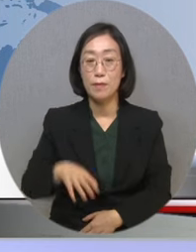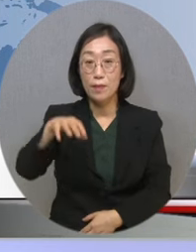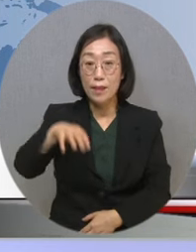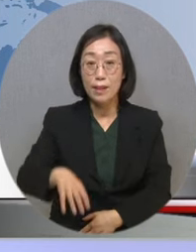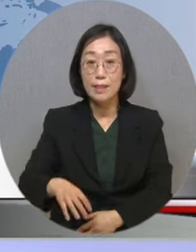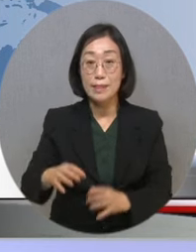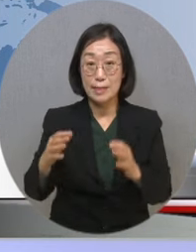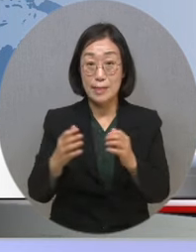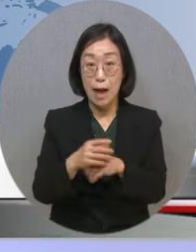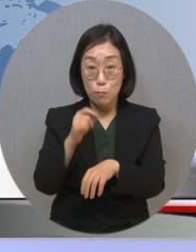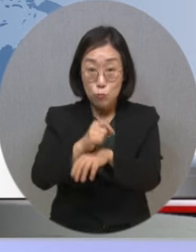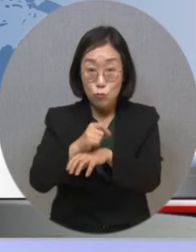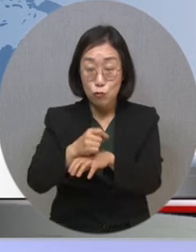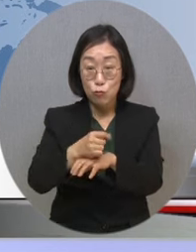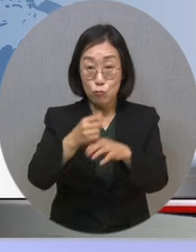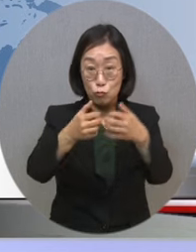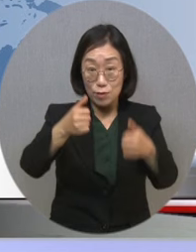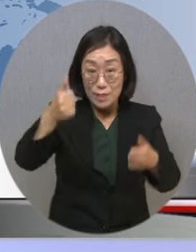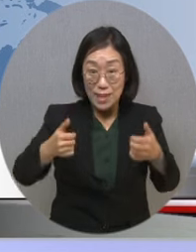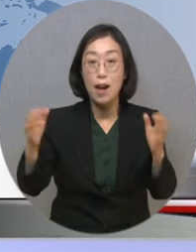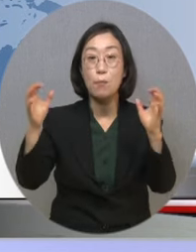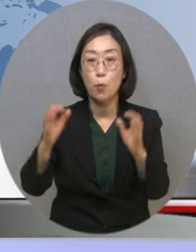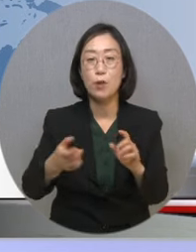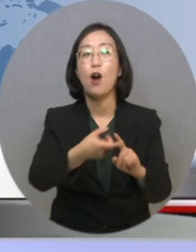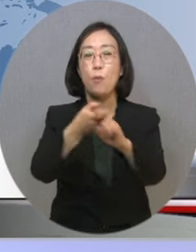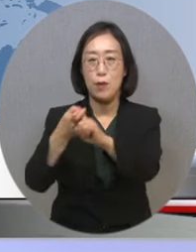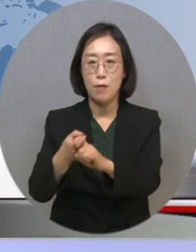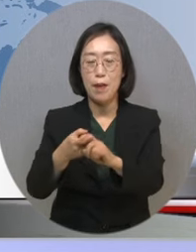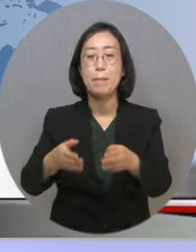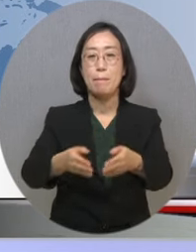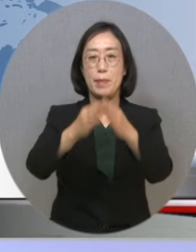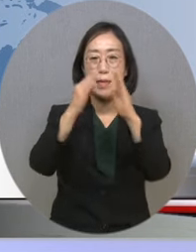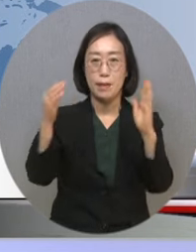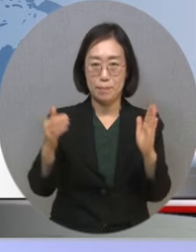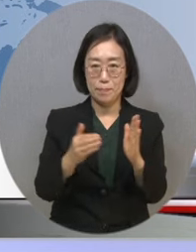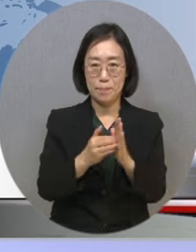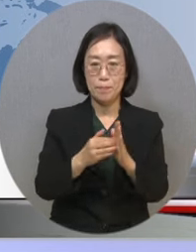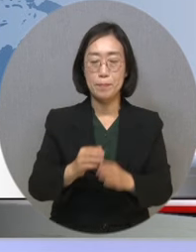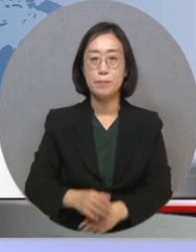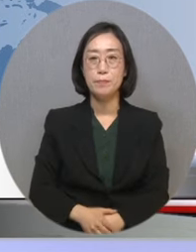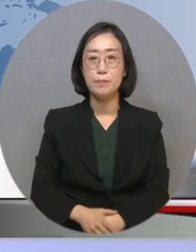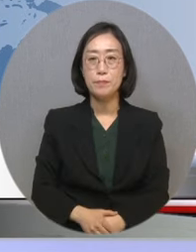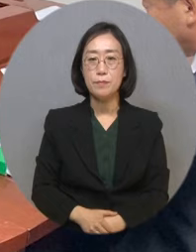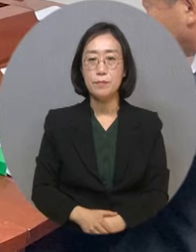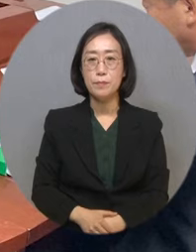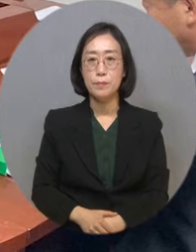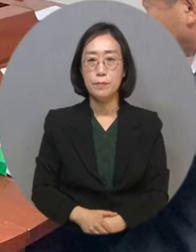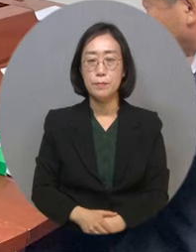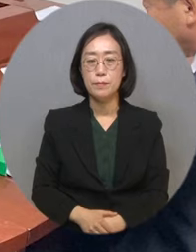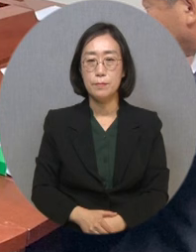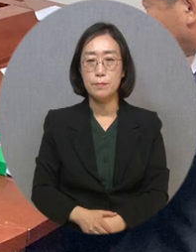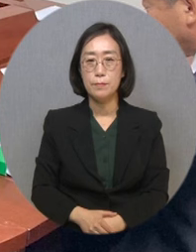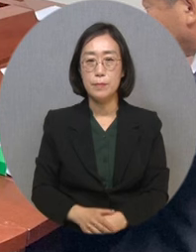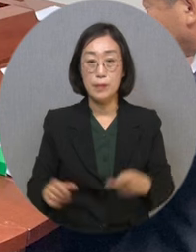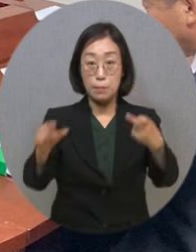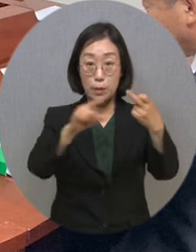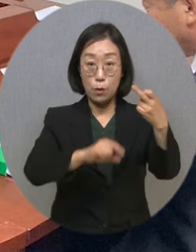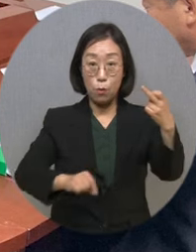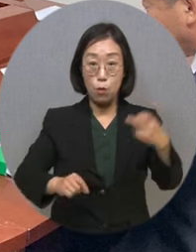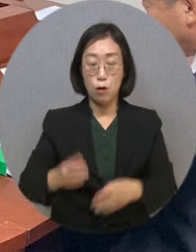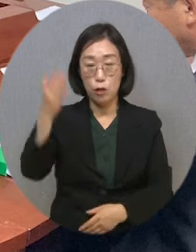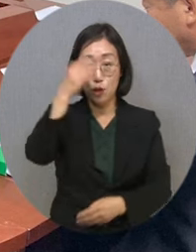사무국장 협의회가 그 시작을 알린 건데요. 정운성 기자가 전해드립니다. 지난해 12월